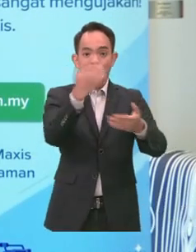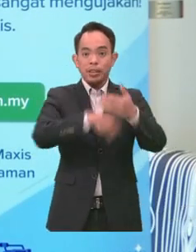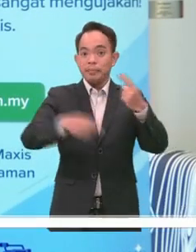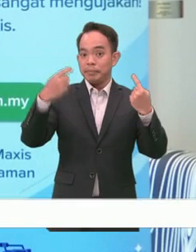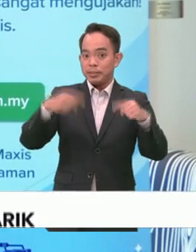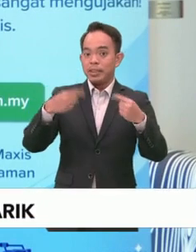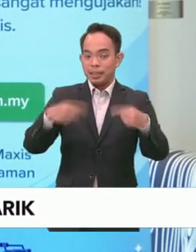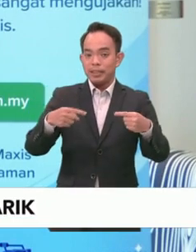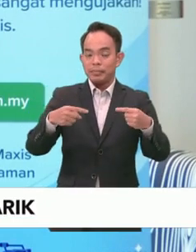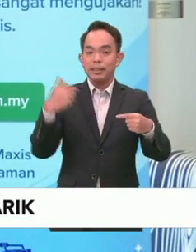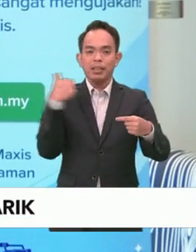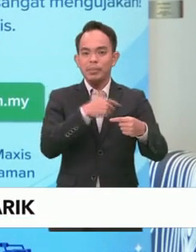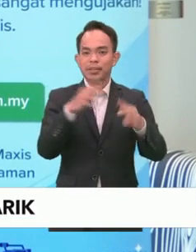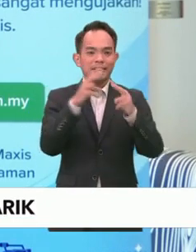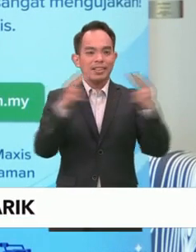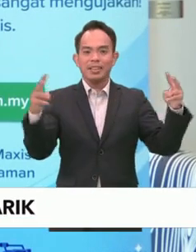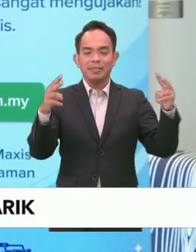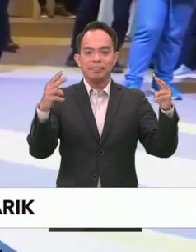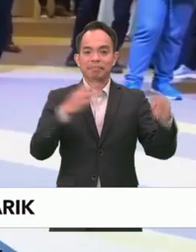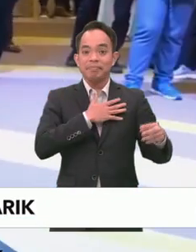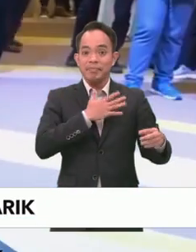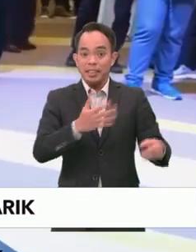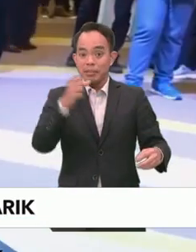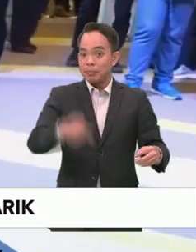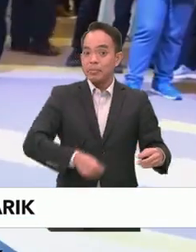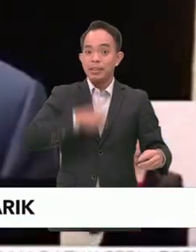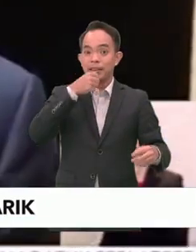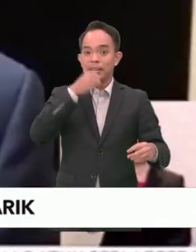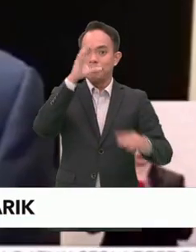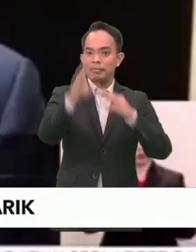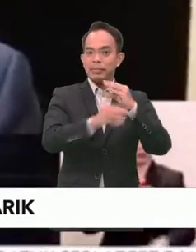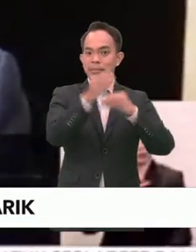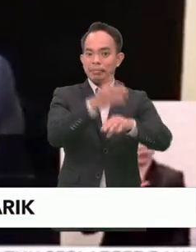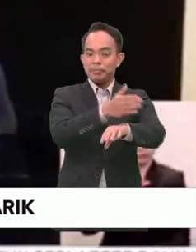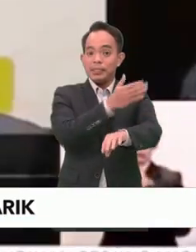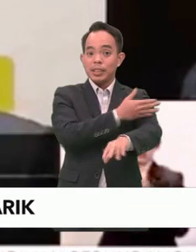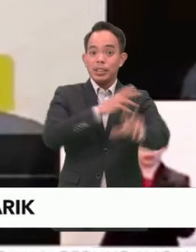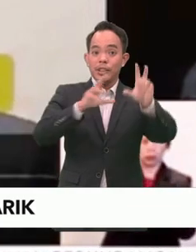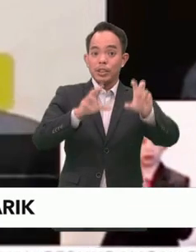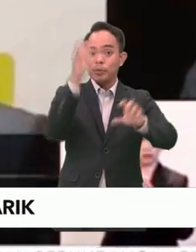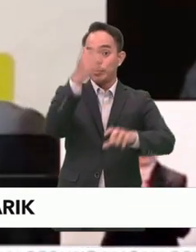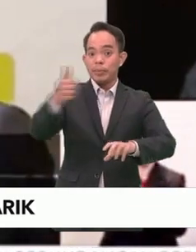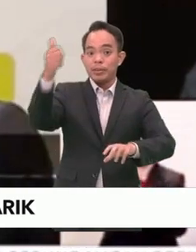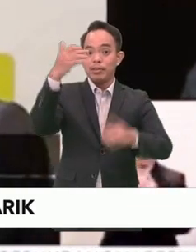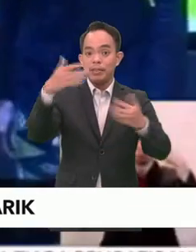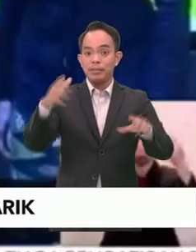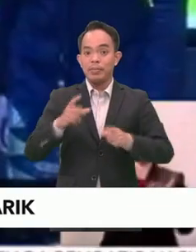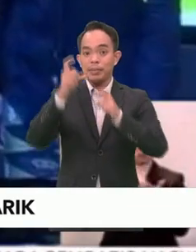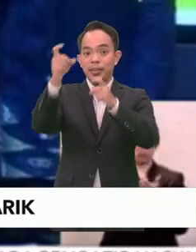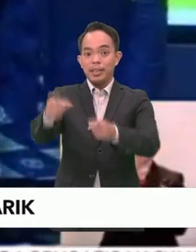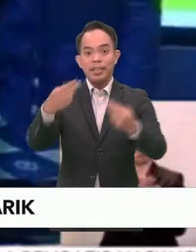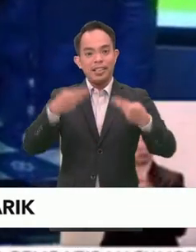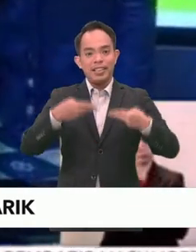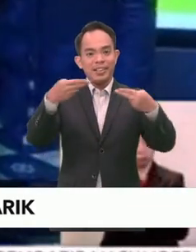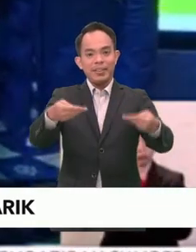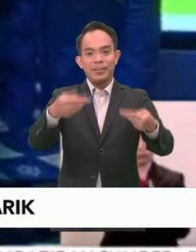HIP dan kami amat berbesar hati dengan peningkatan ini. 30 pemenang telah dianugerahkan dengan hadiah menarik